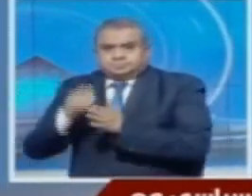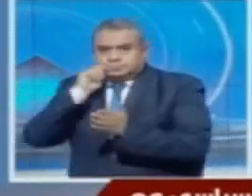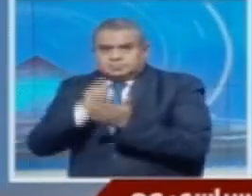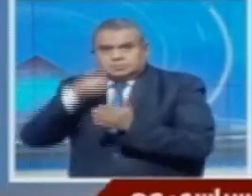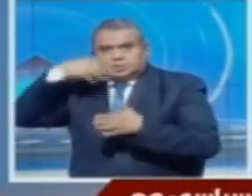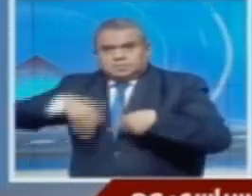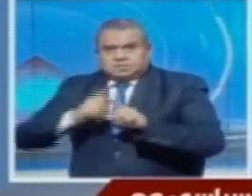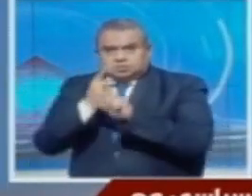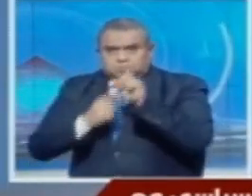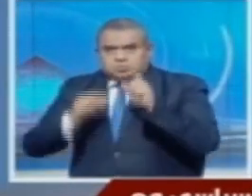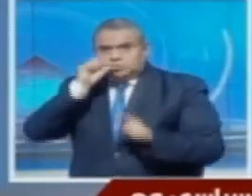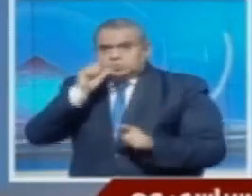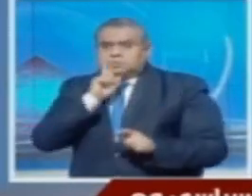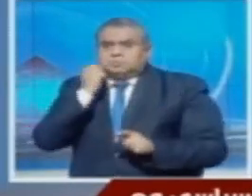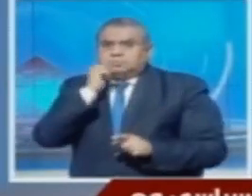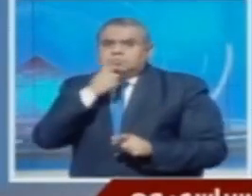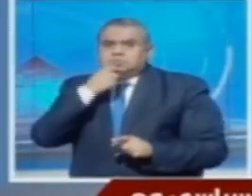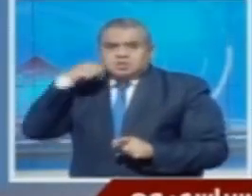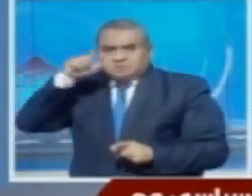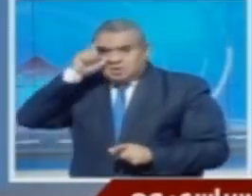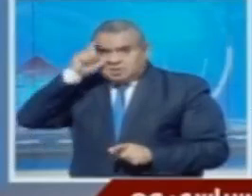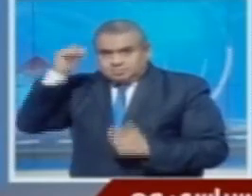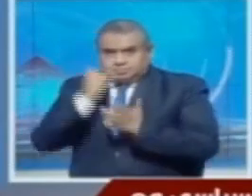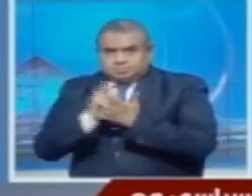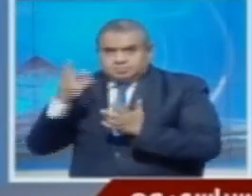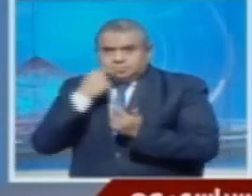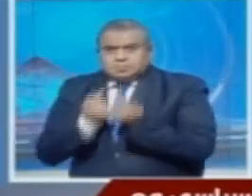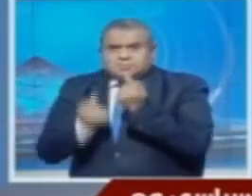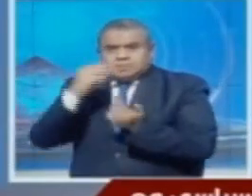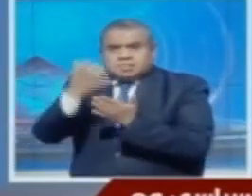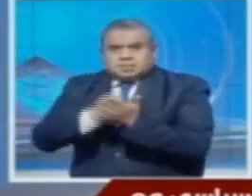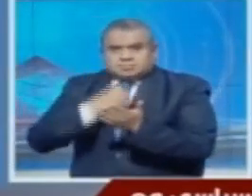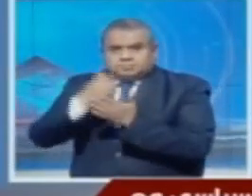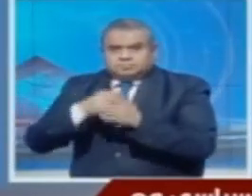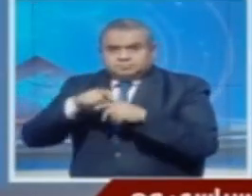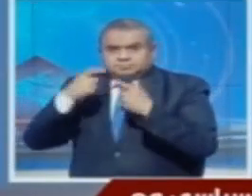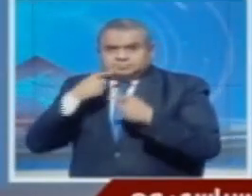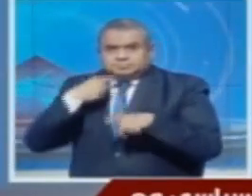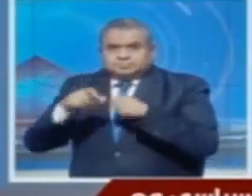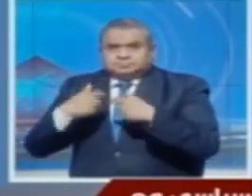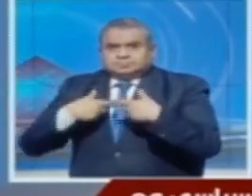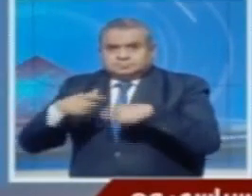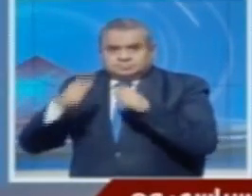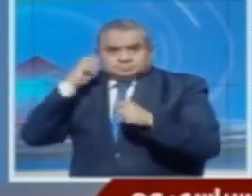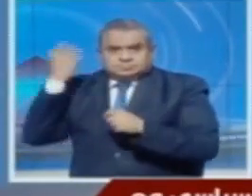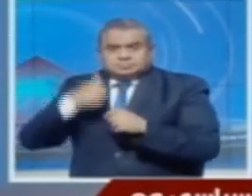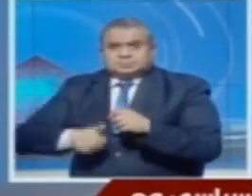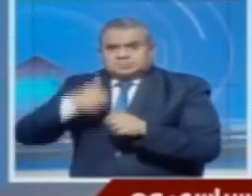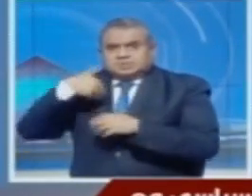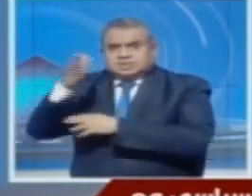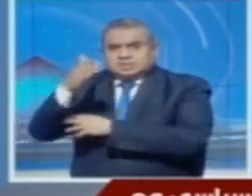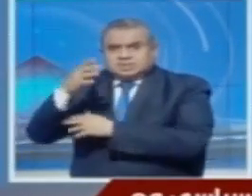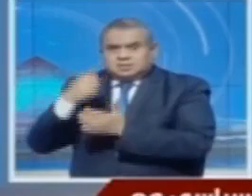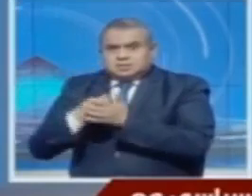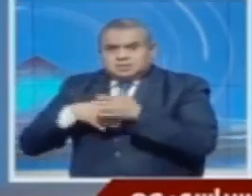أكد رئيس مجلس الوزراء دكتور مصطفى مدبولي أن عدد المحاصيل الزراعية عدد المحاصيل الاستراتيجية التي قامت